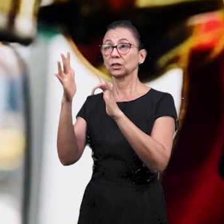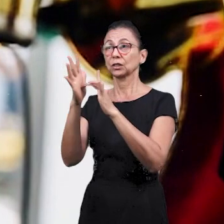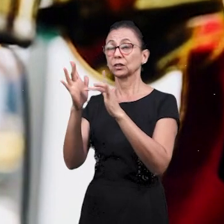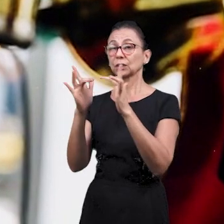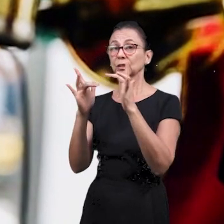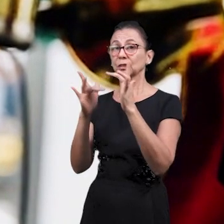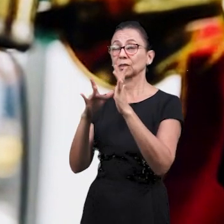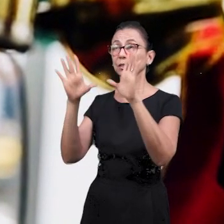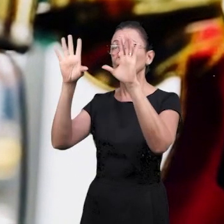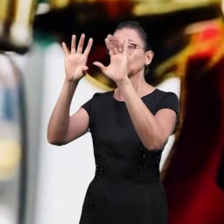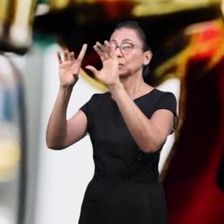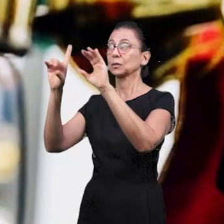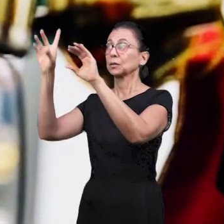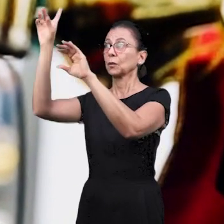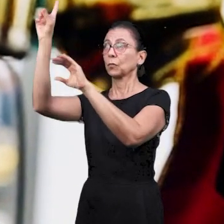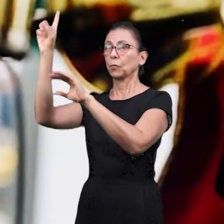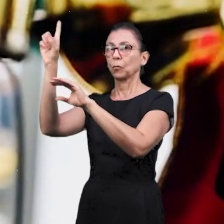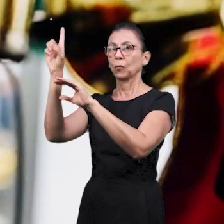иметь.